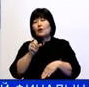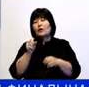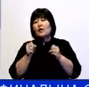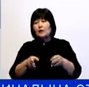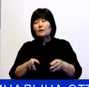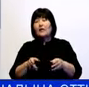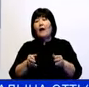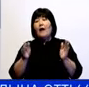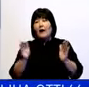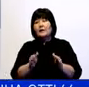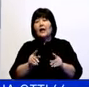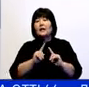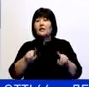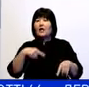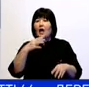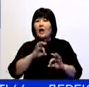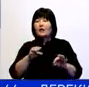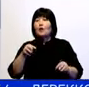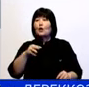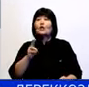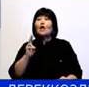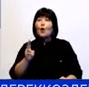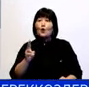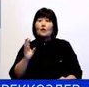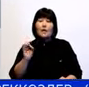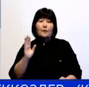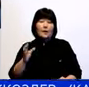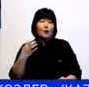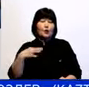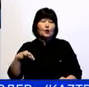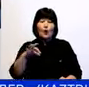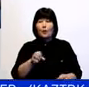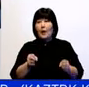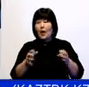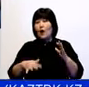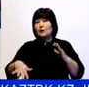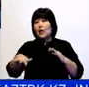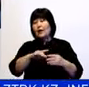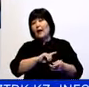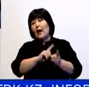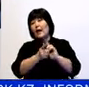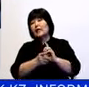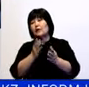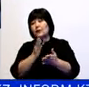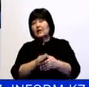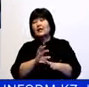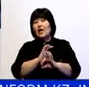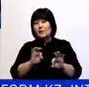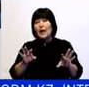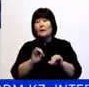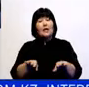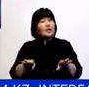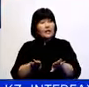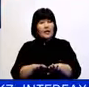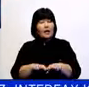азайғанын ерекше атап өткен жөн. Мұхтар Қожабаев Қызылорда облысы қауіпсіз аймаққа айналып келе жатқанын мәлімдеді.